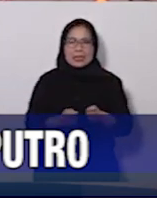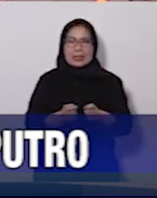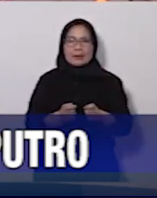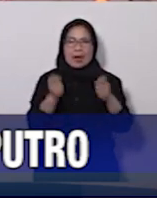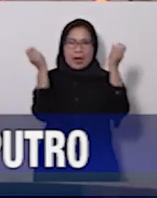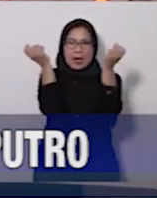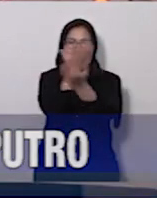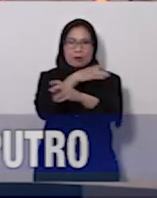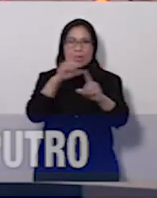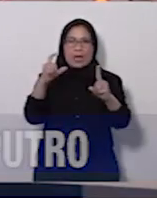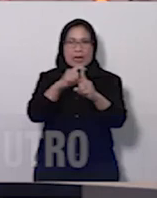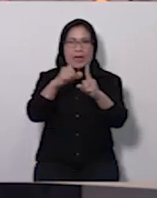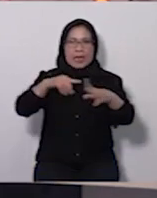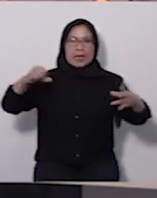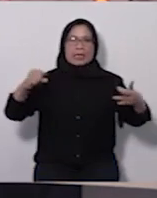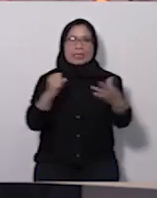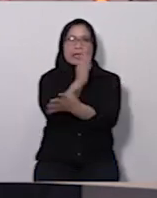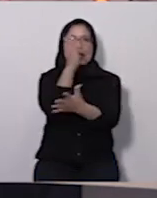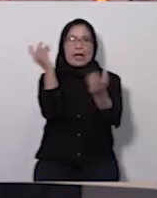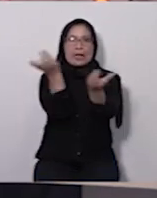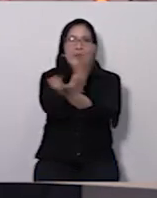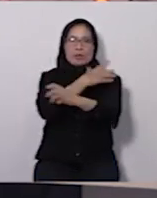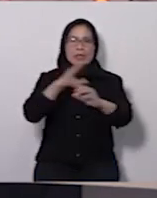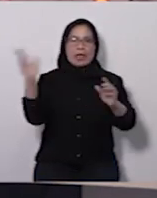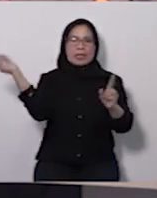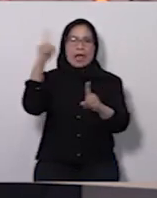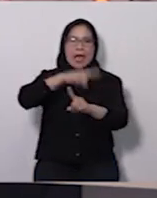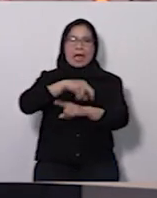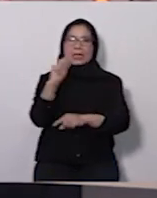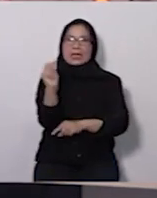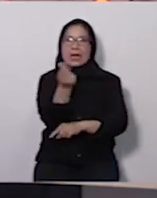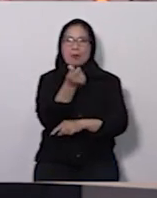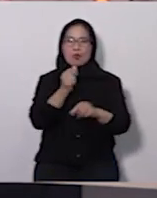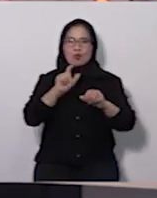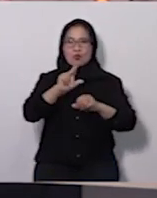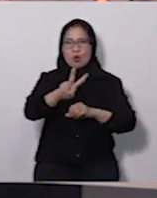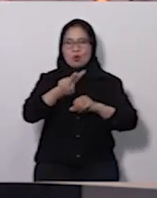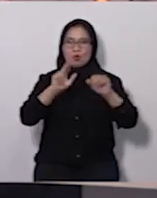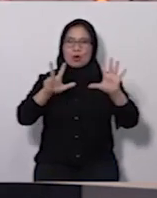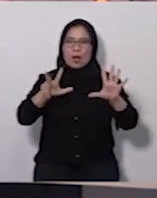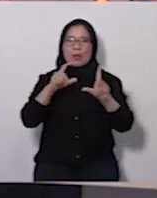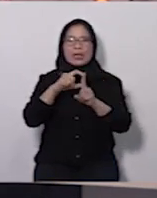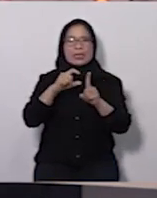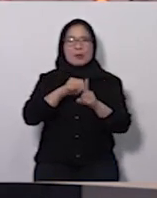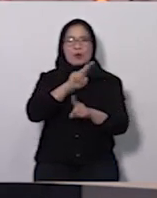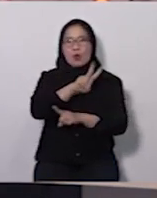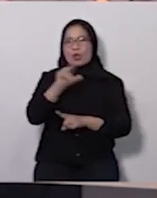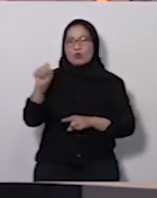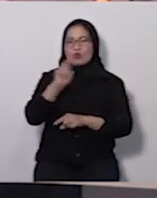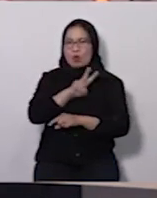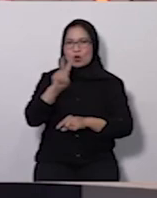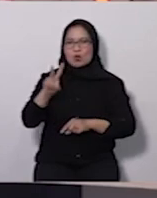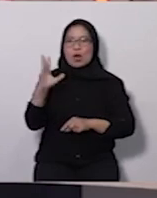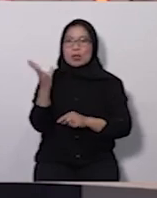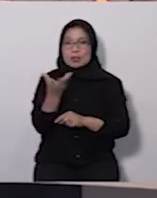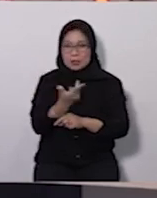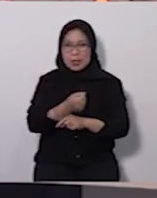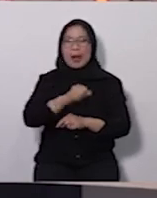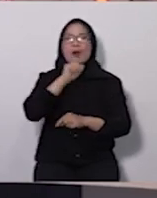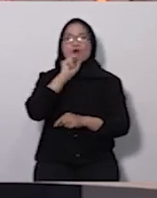data kecelakaan lalu lintas pada hari Rabu 28 Desember 2022 sebanyak